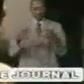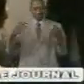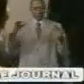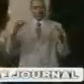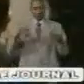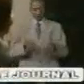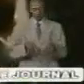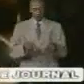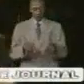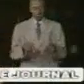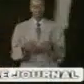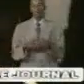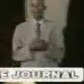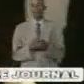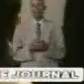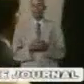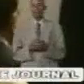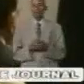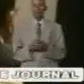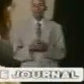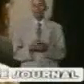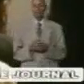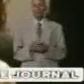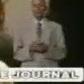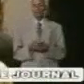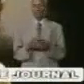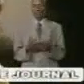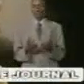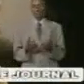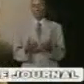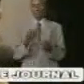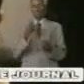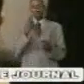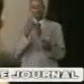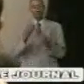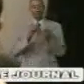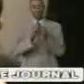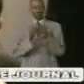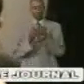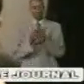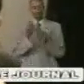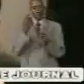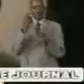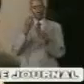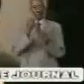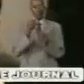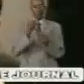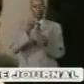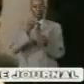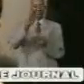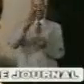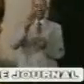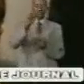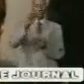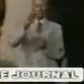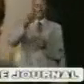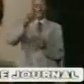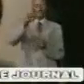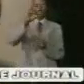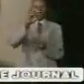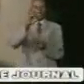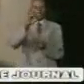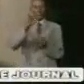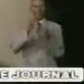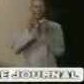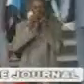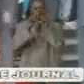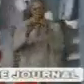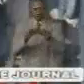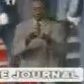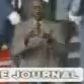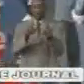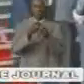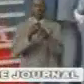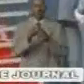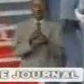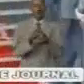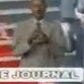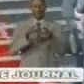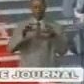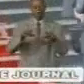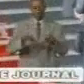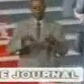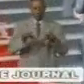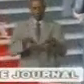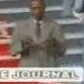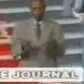chauds de l'heure en Afrique, notamment le nord du Mali, l'est de la République démocratique du Congo et tant d'autres sujets. Au